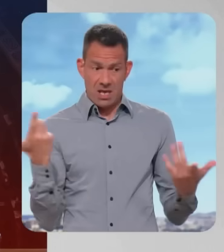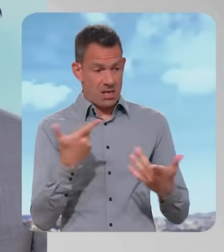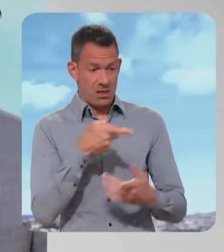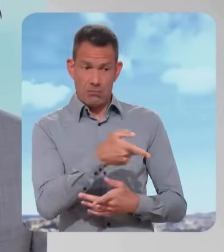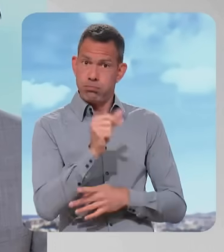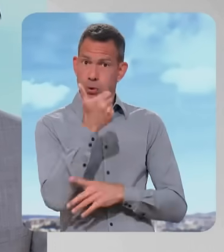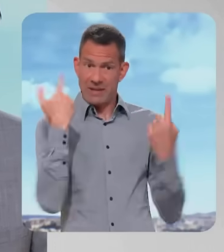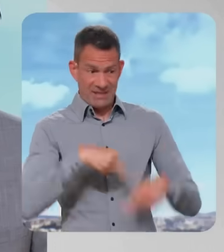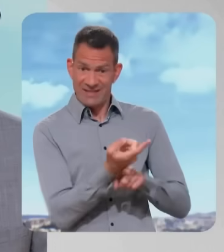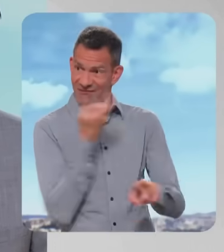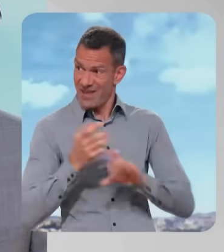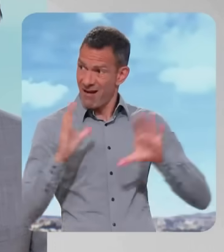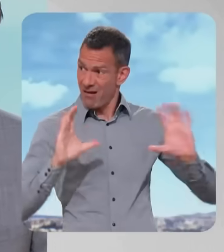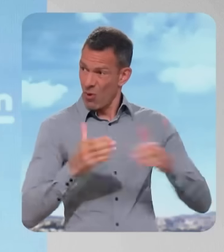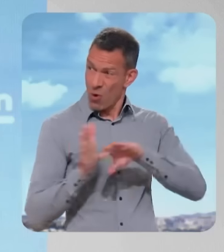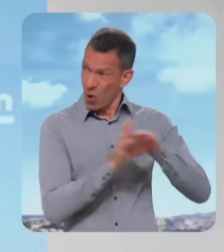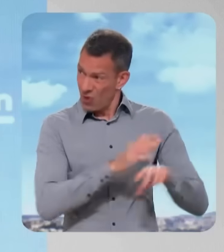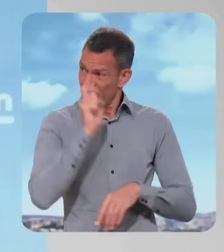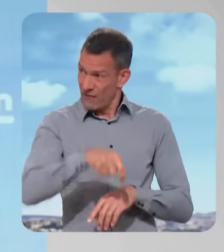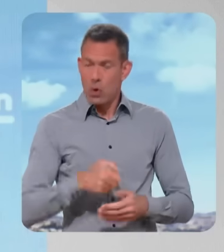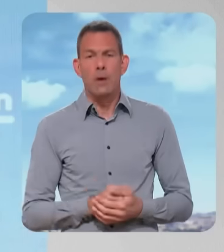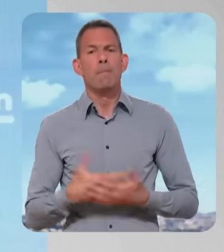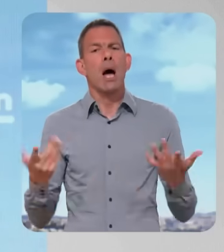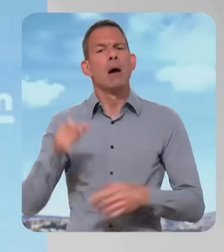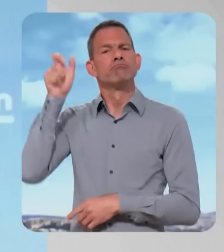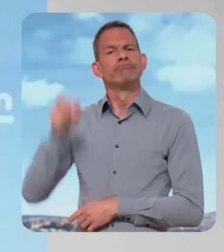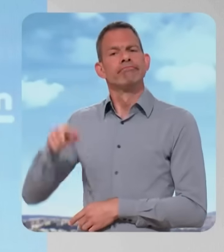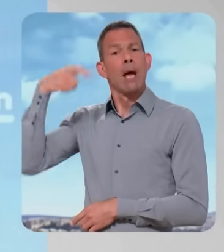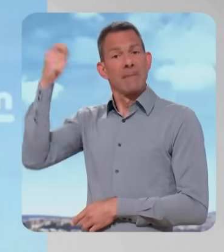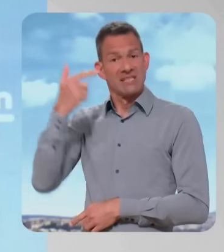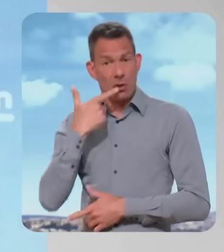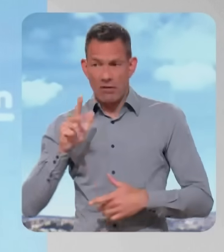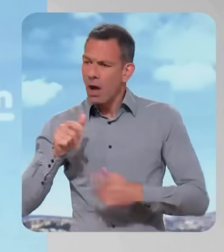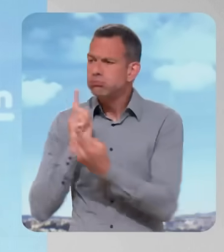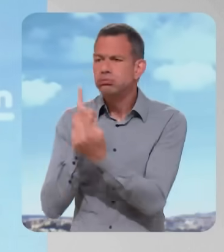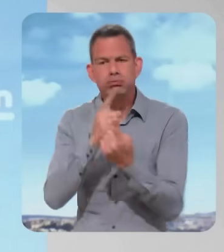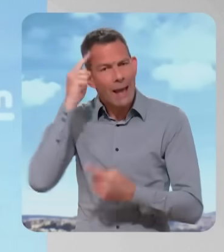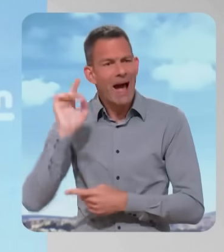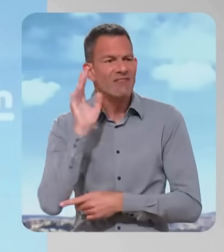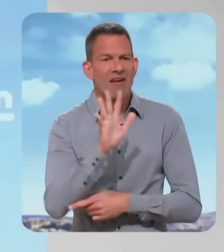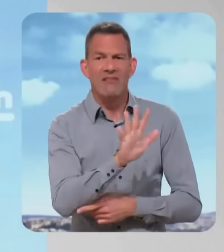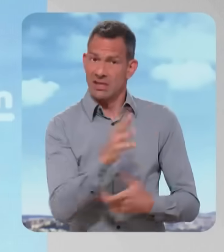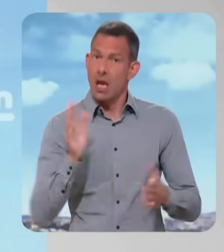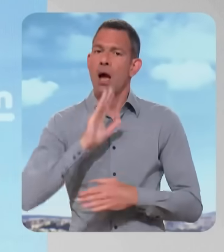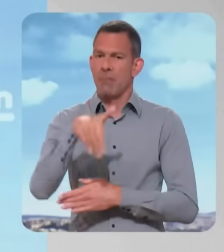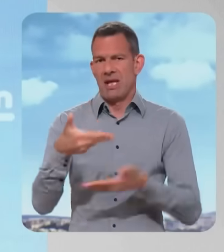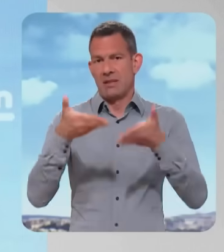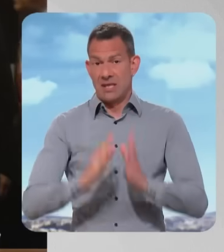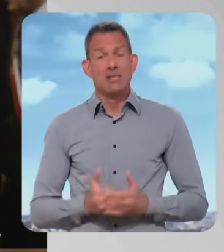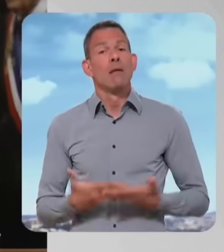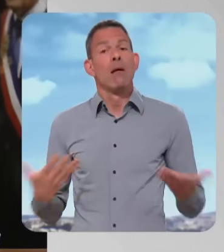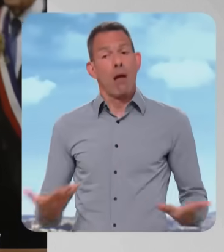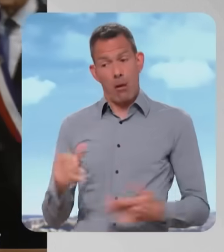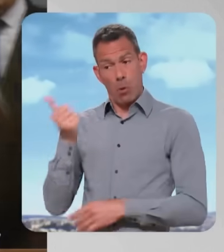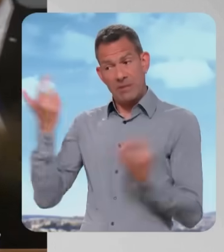proposer matinon le chef de l'État je pense va consulter et pourra prendre sa décision moi je aujourd'hui il y a encore un premier ministre c'est